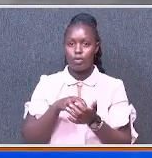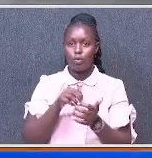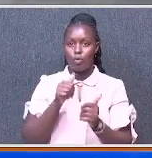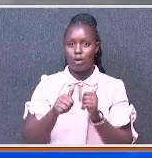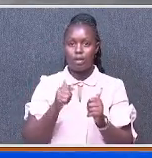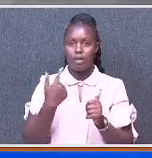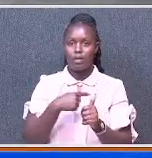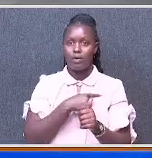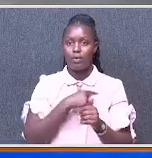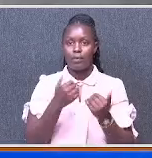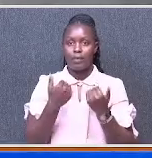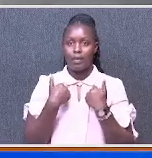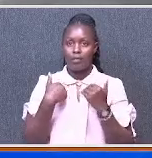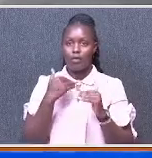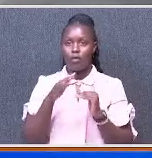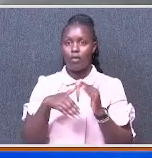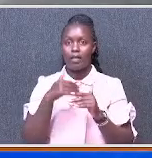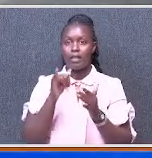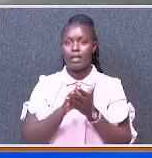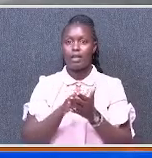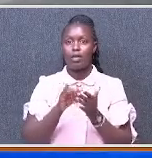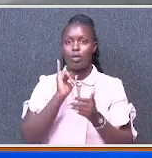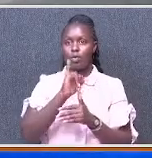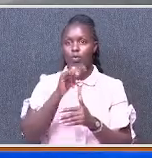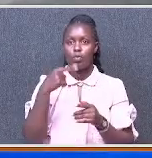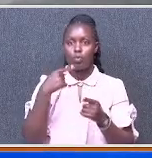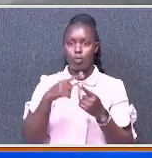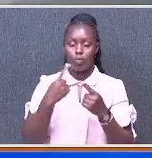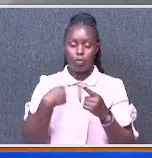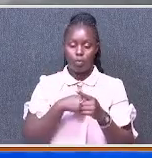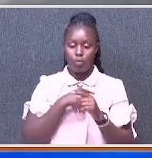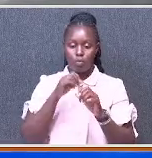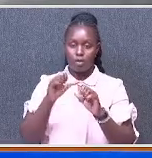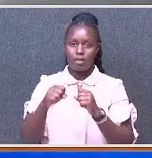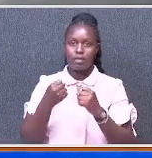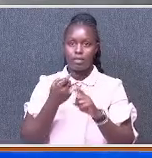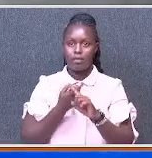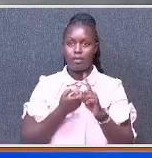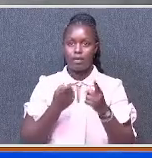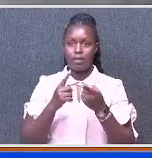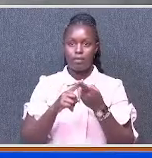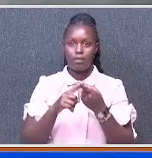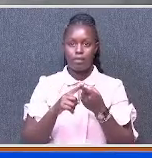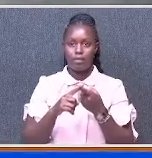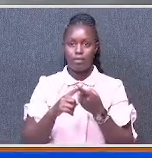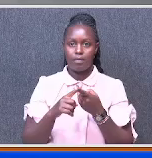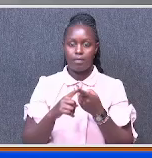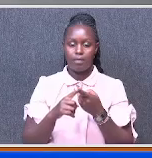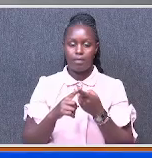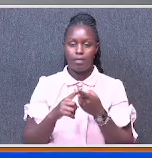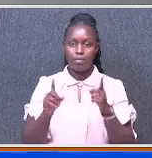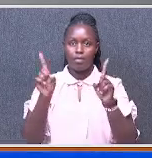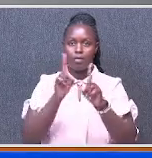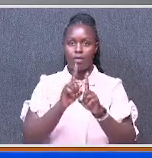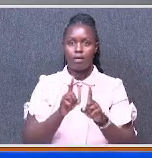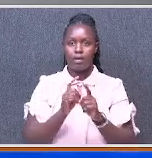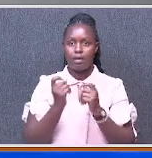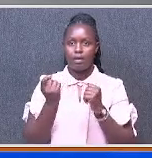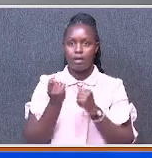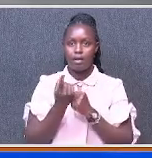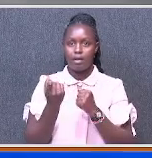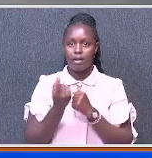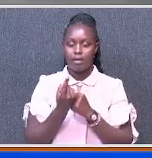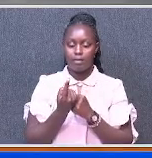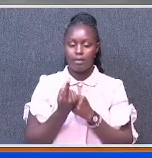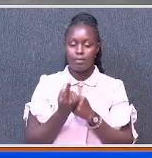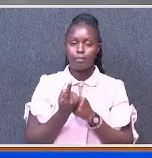mahakamani sahi. Wale watoto ambao tumewasa kuokoa kutoka ndoa mapema vile vile wako 11,